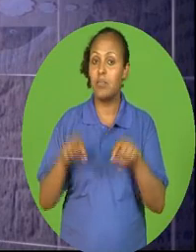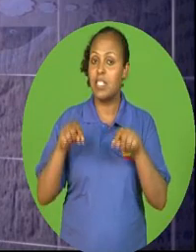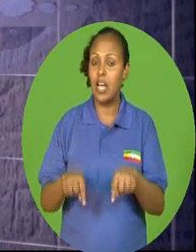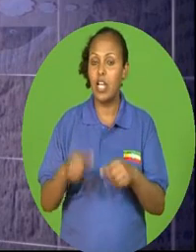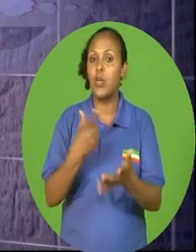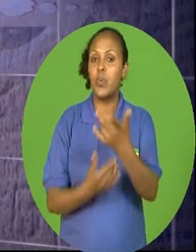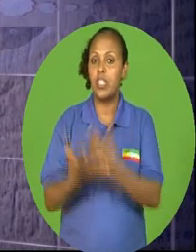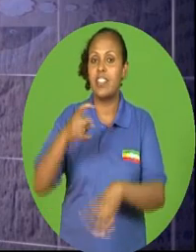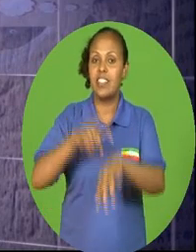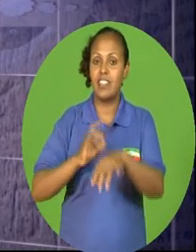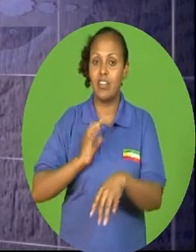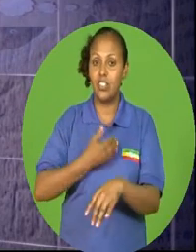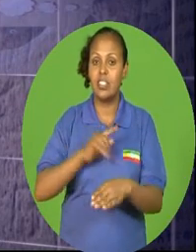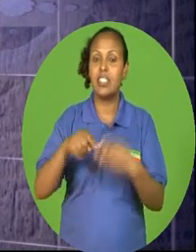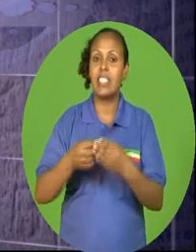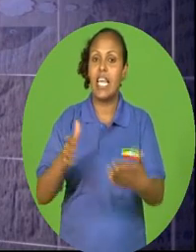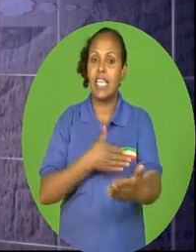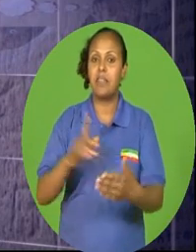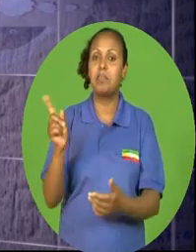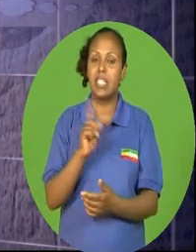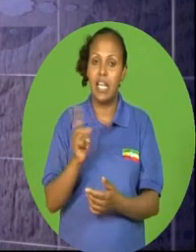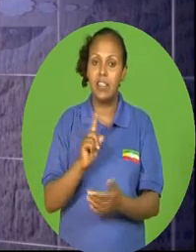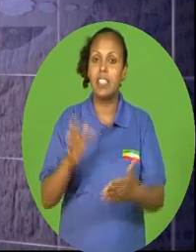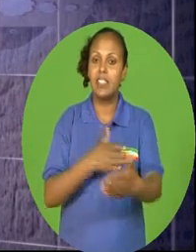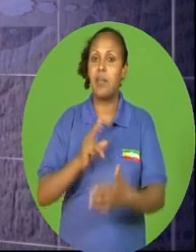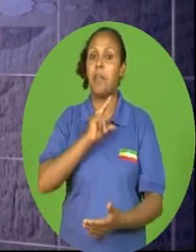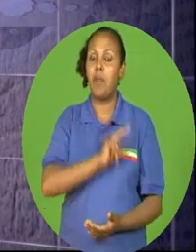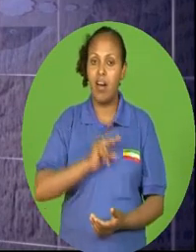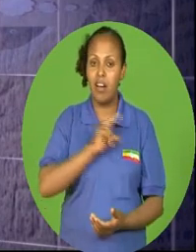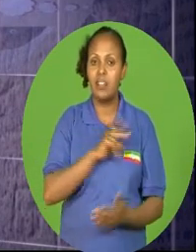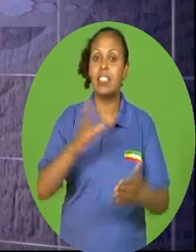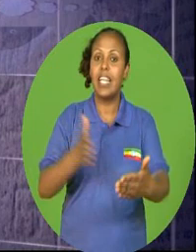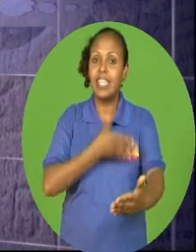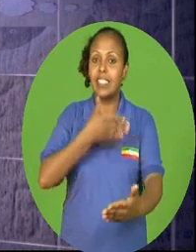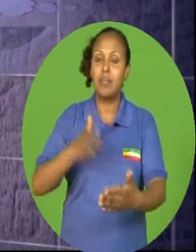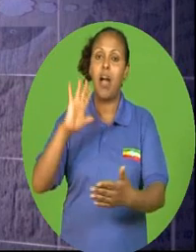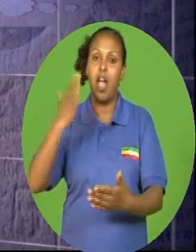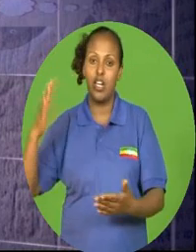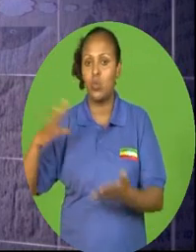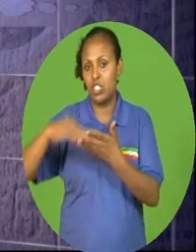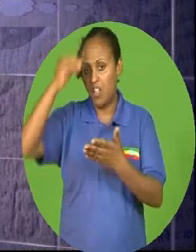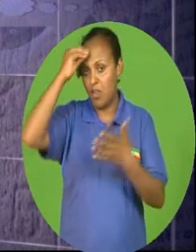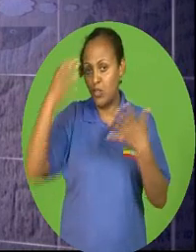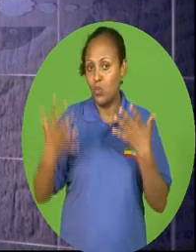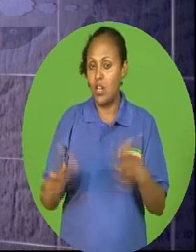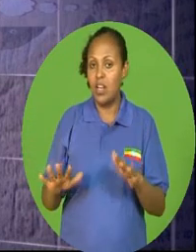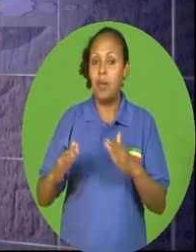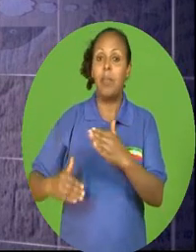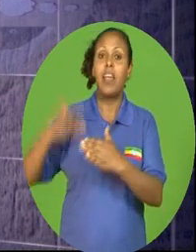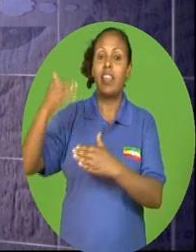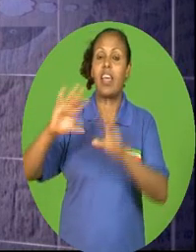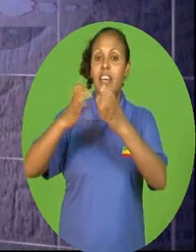ተማሪዎች በዛሬው የውይይት ጊዜያችን ስለ ግጥም ምንነት፣ ስለ ግጥም ባህሪያት፣ ስለ ግጥም አይነቶች